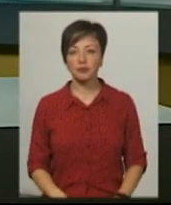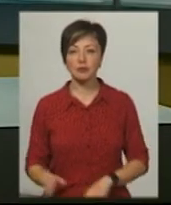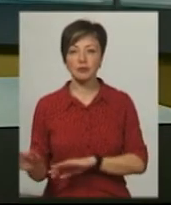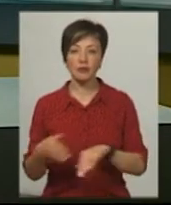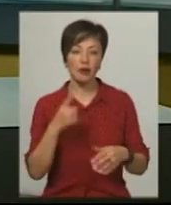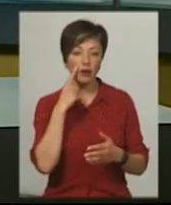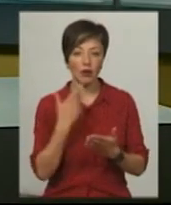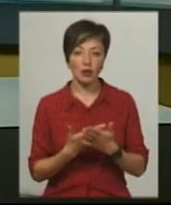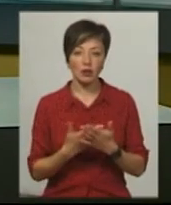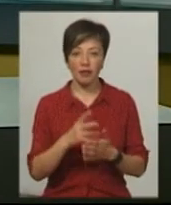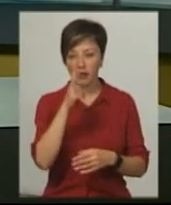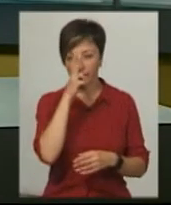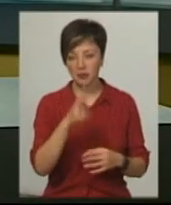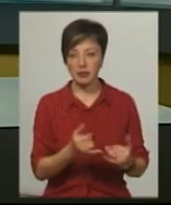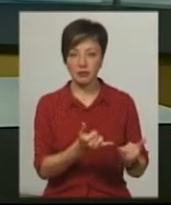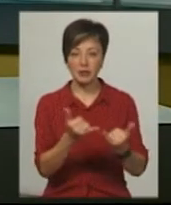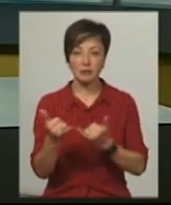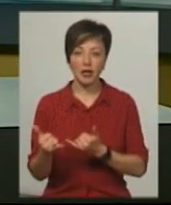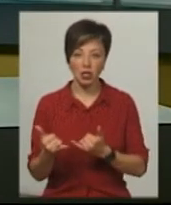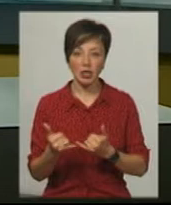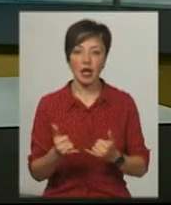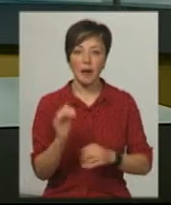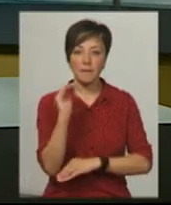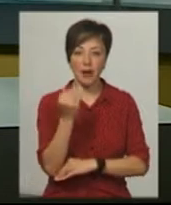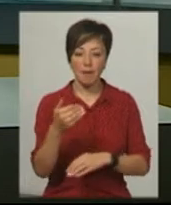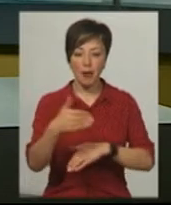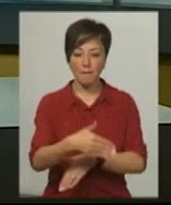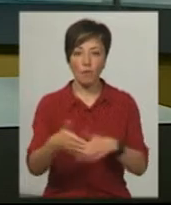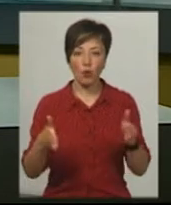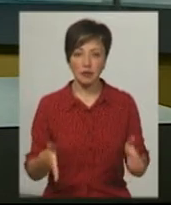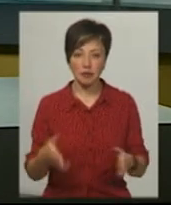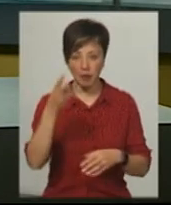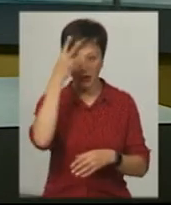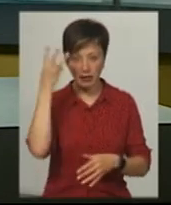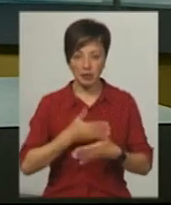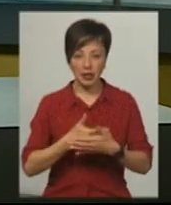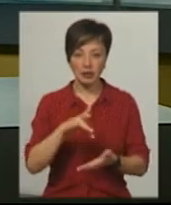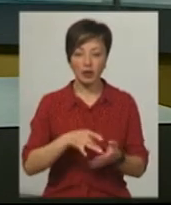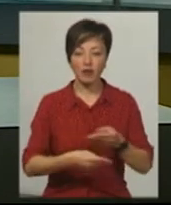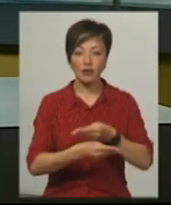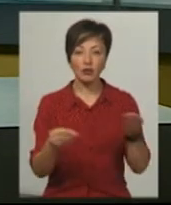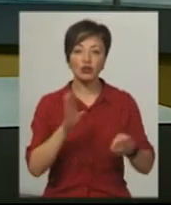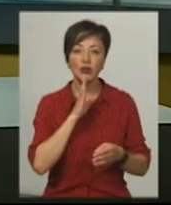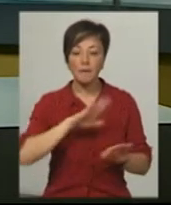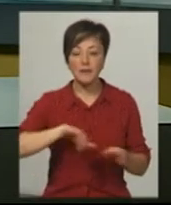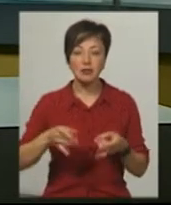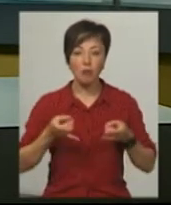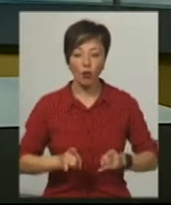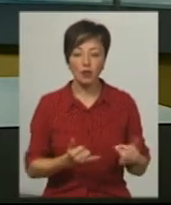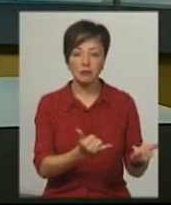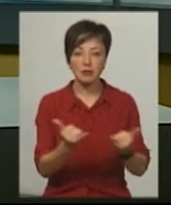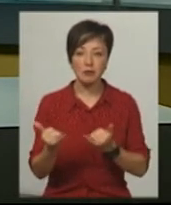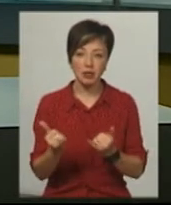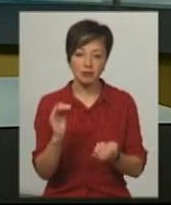Орієнтовно на 2 місяці забезпечений бебі-боксами Хмельницький міський перинатальний центр. Їх видають жінкам після пологів, аби